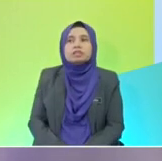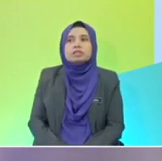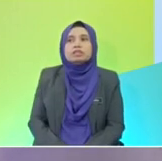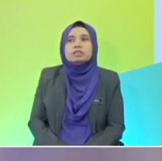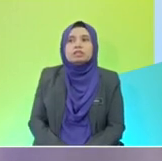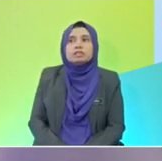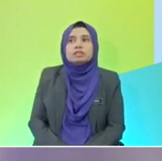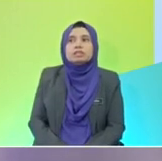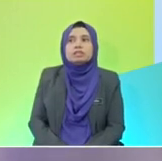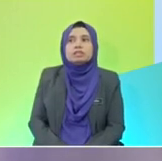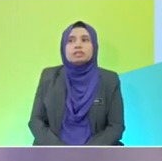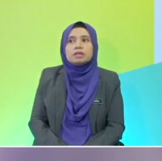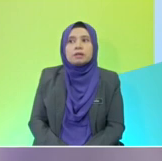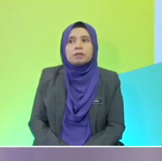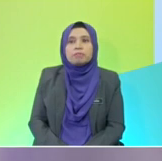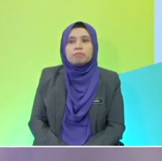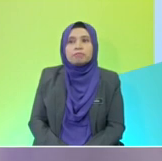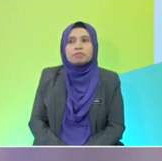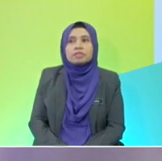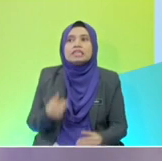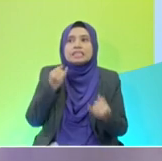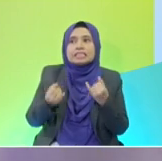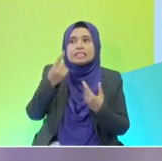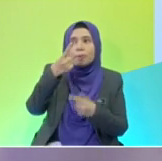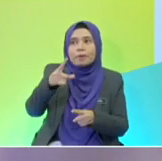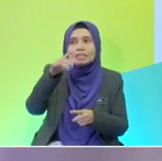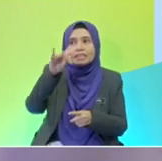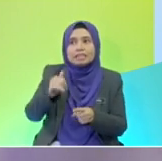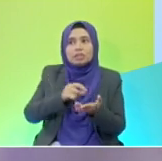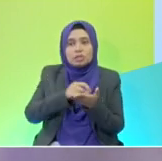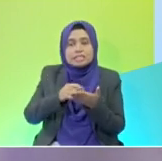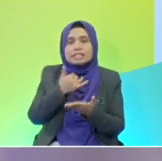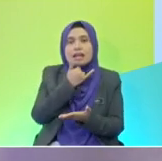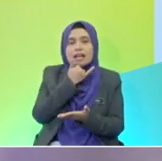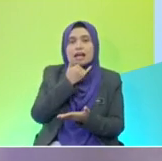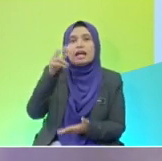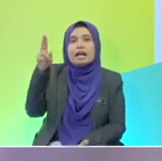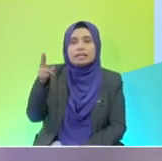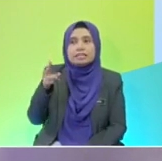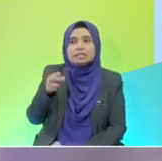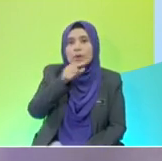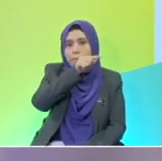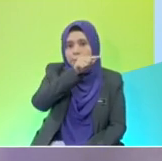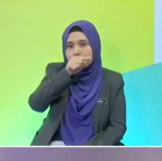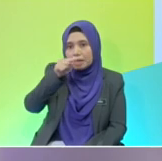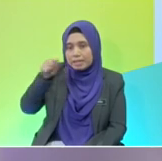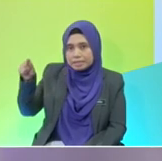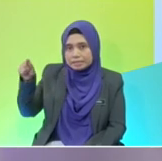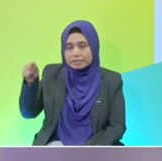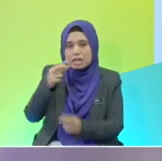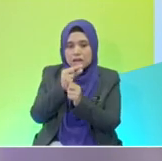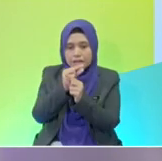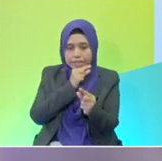Oh maafkan saya Oke jika jawabannya ditulis salah hanya potong dengan satu garisan